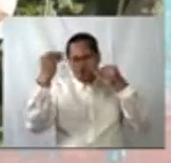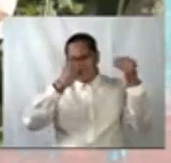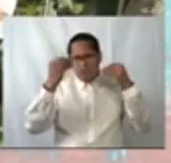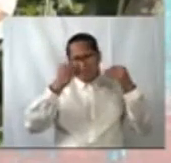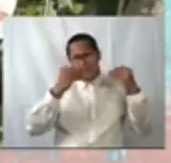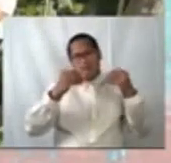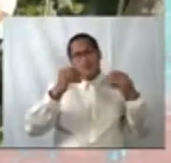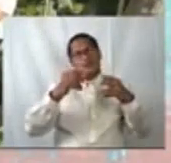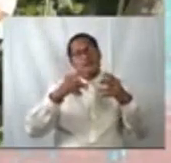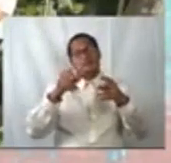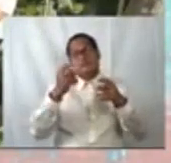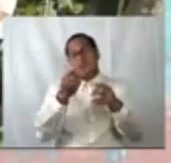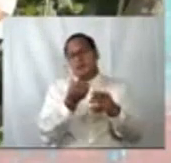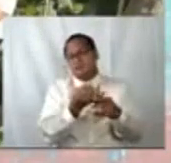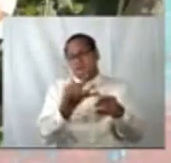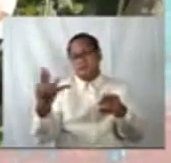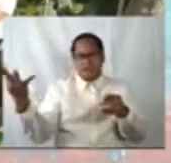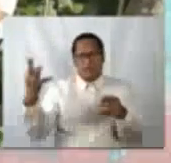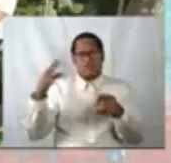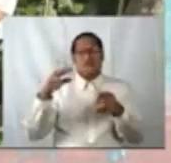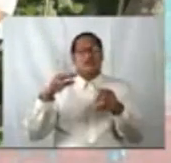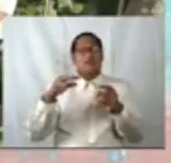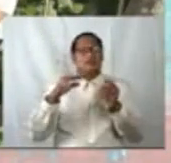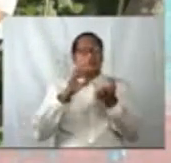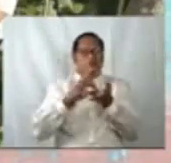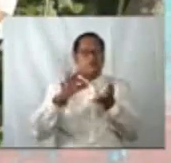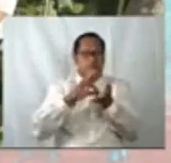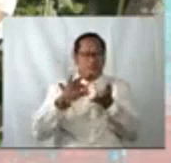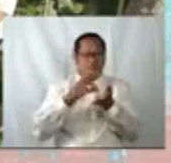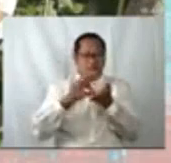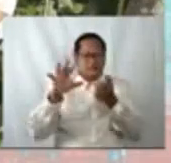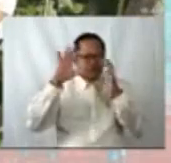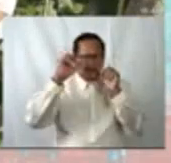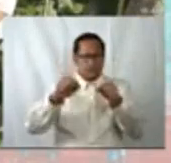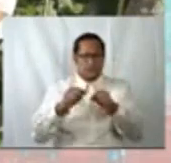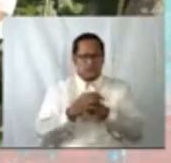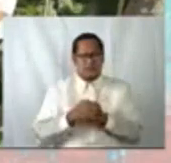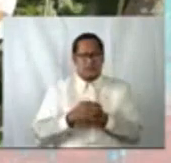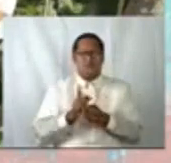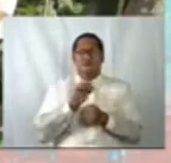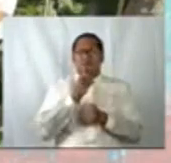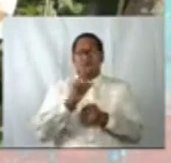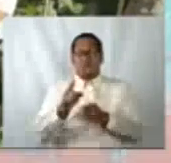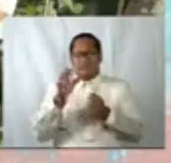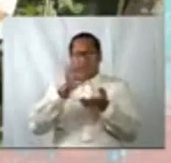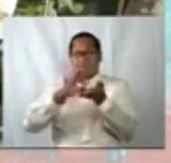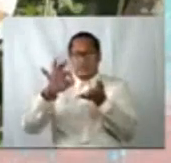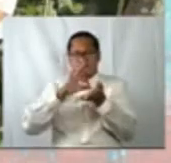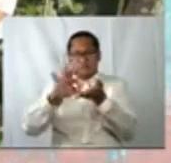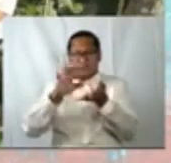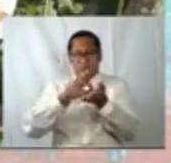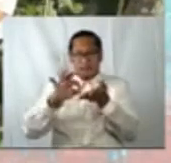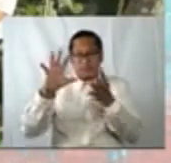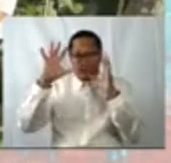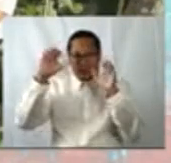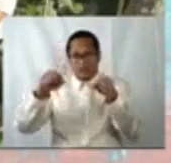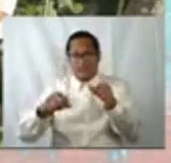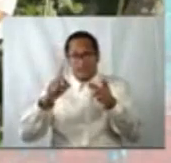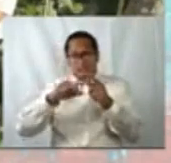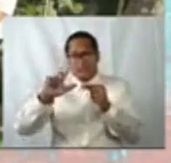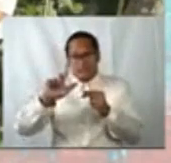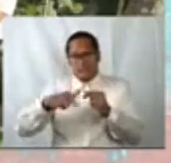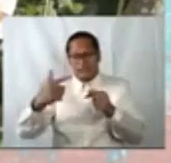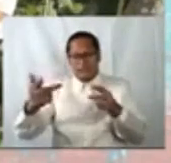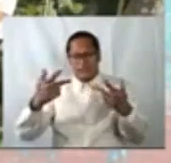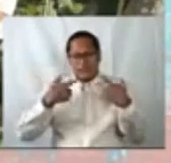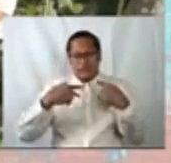bilang ng presidente. So ako, ang sinasabi ko dyan, you count the having bayan president, then you have the Republic of